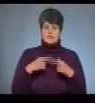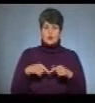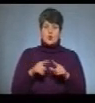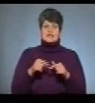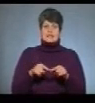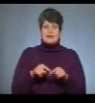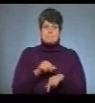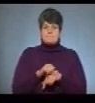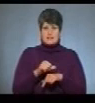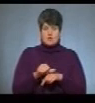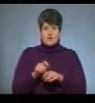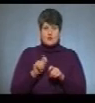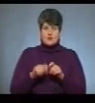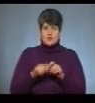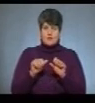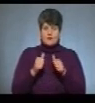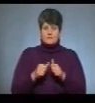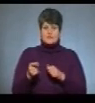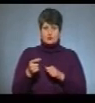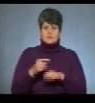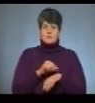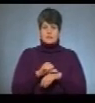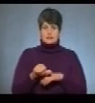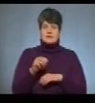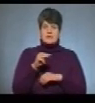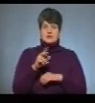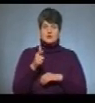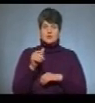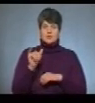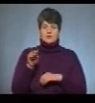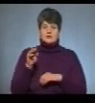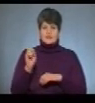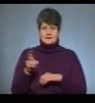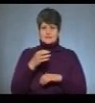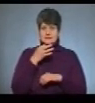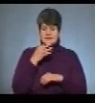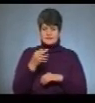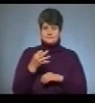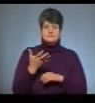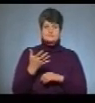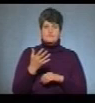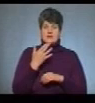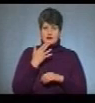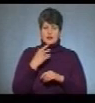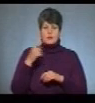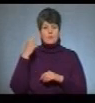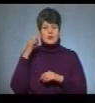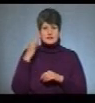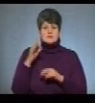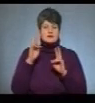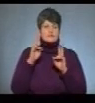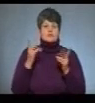митного контролю і оформлення Тернопільської митниці Тарас Гутик. Як повідомив речник Нацполіції області Сергій Крета, невідомо,